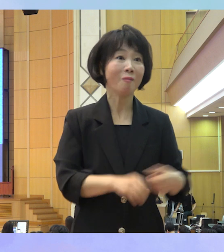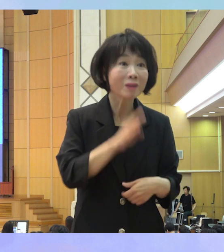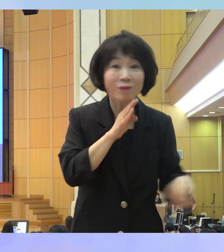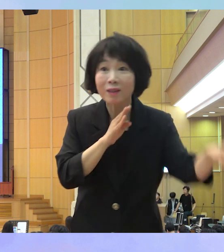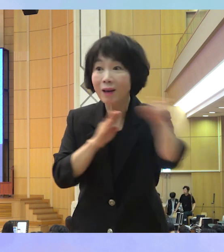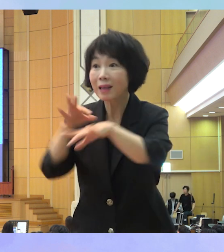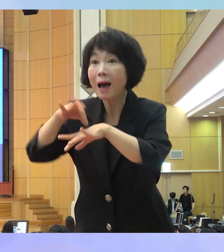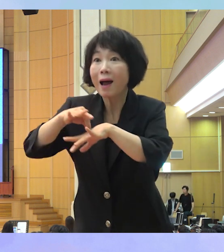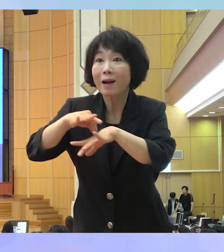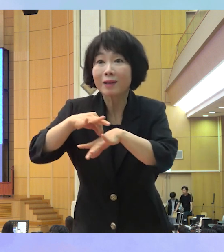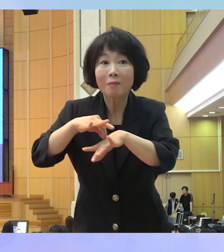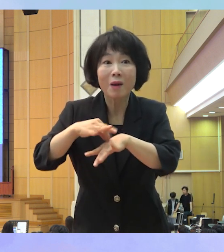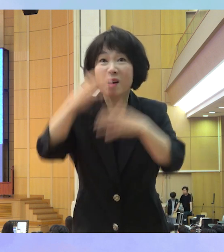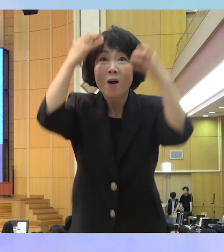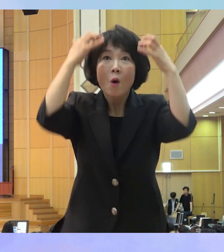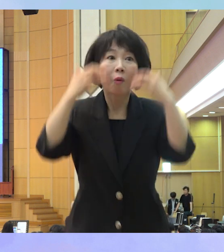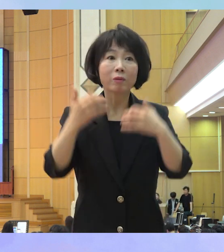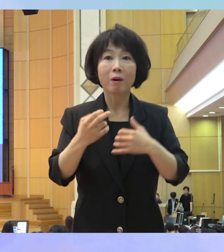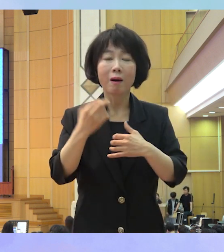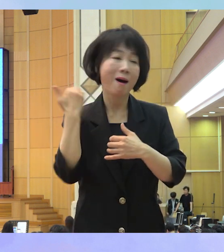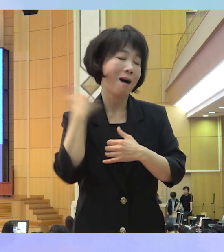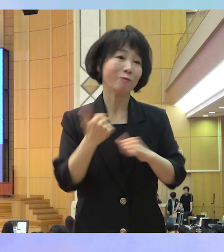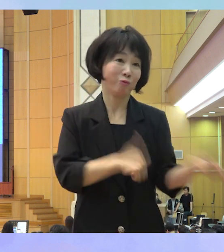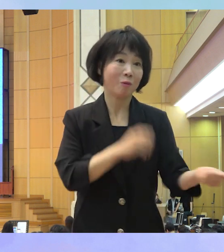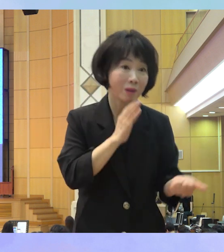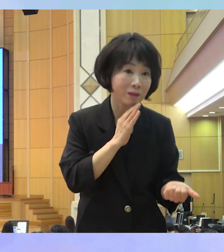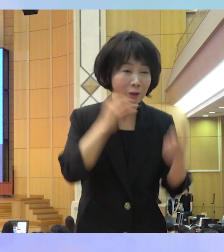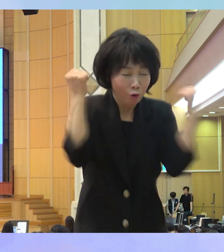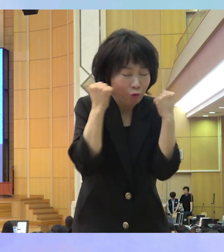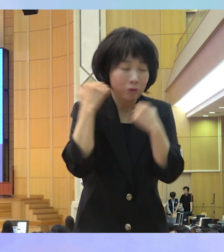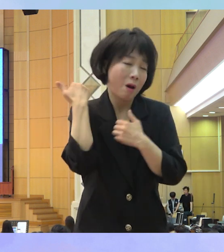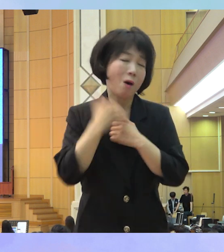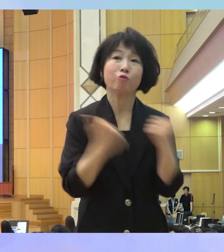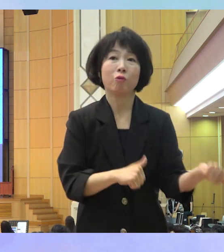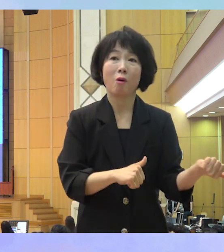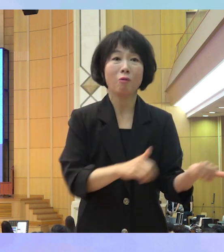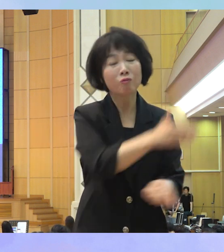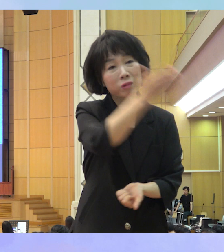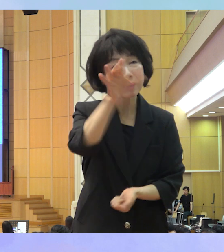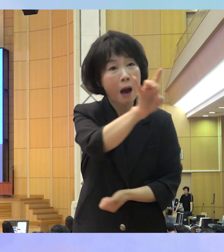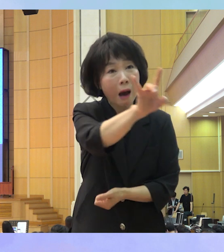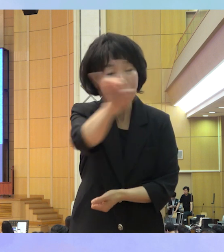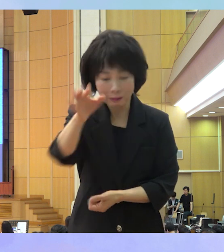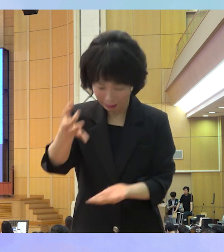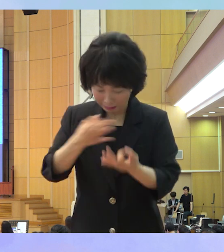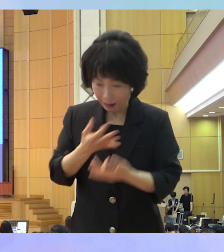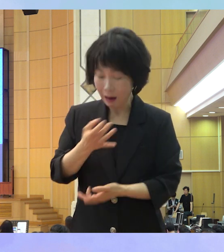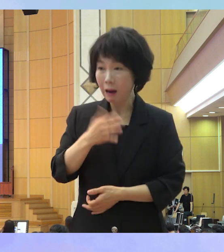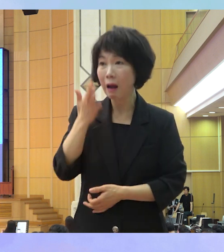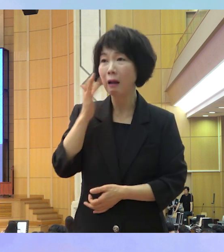추워도 죽습니다, 사람은. 그죠? 이렇게 아무것도 아닌